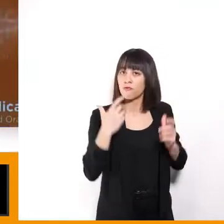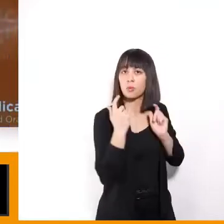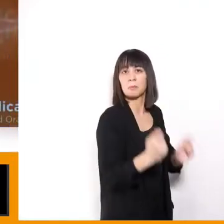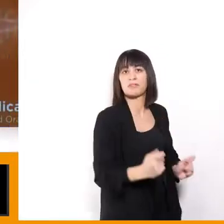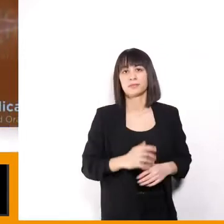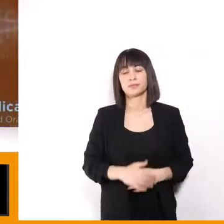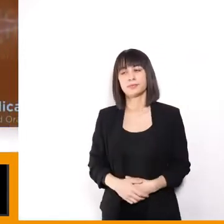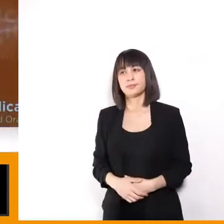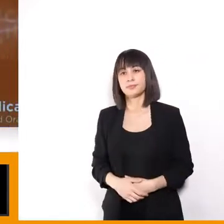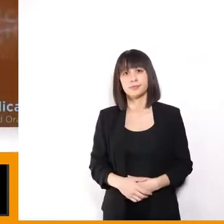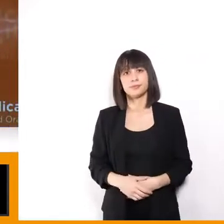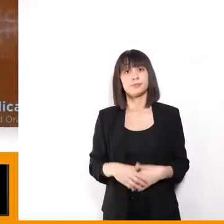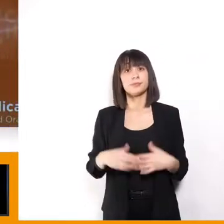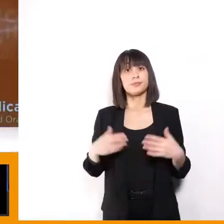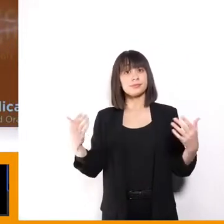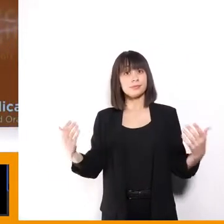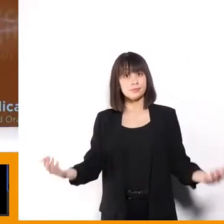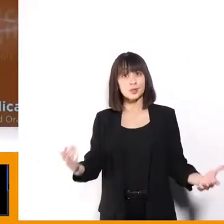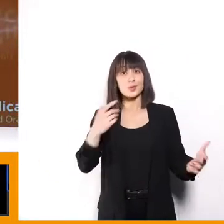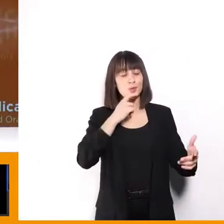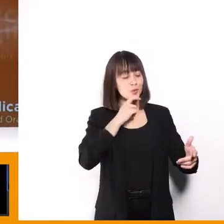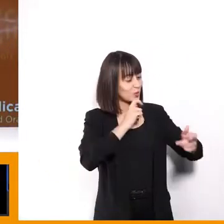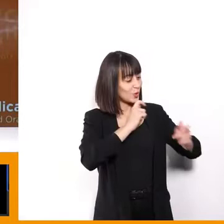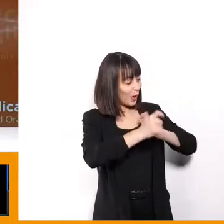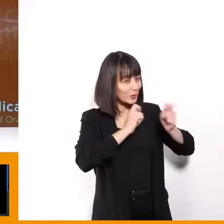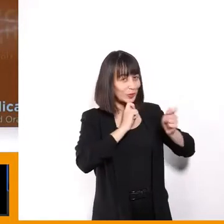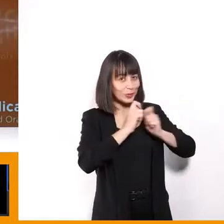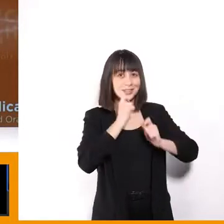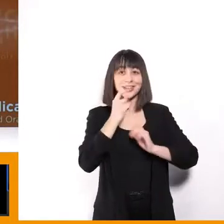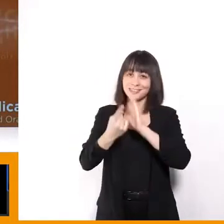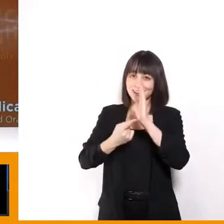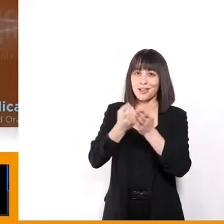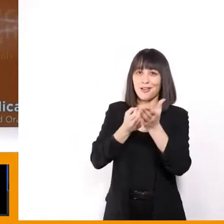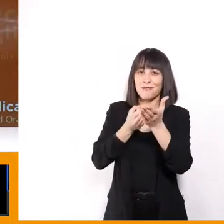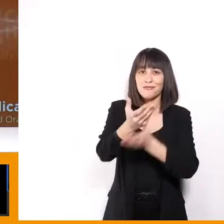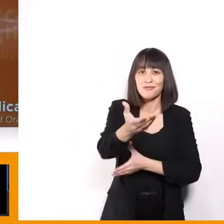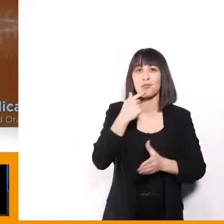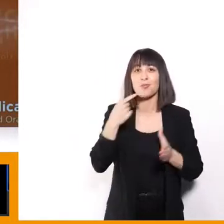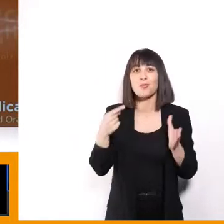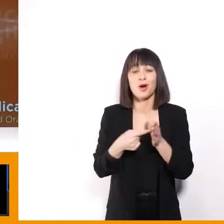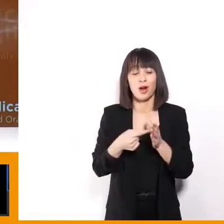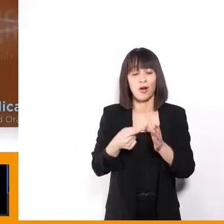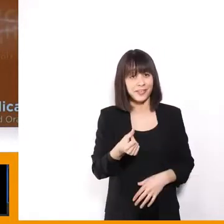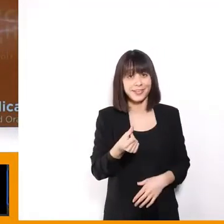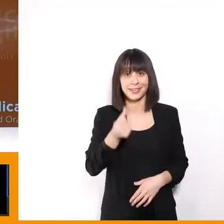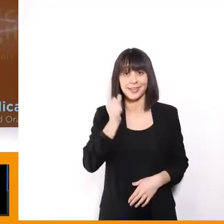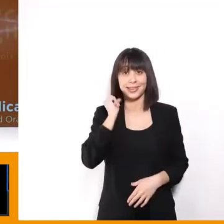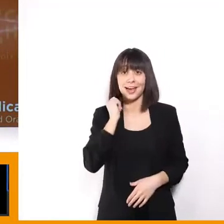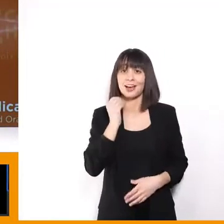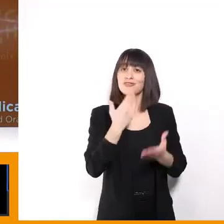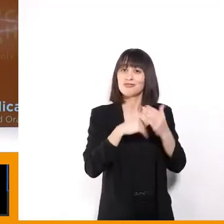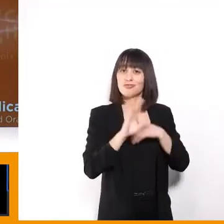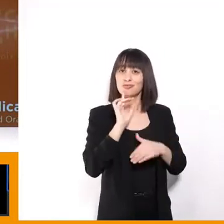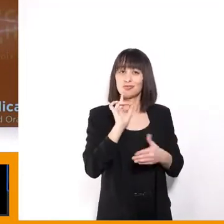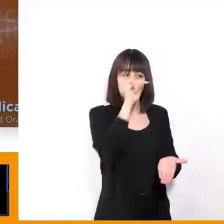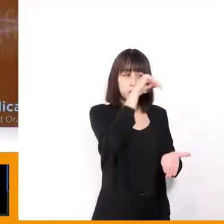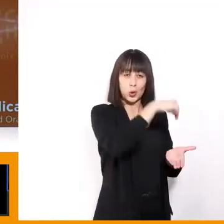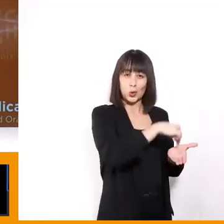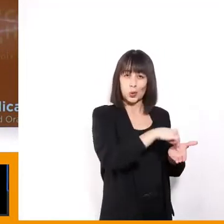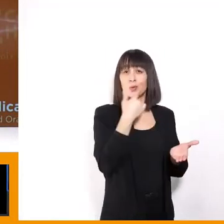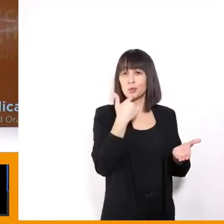Donc je le rappelle, cet entretien a été réalisé hier au QG, au quartier général